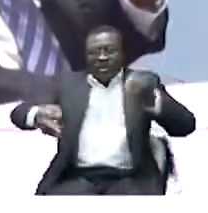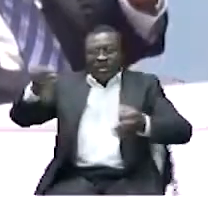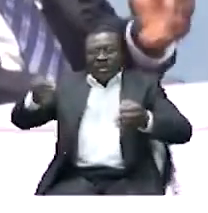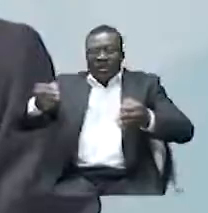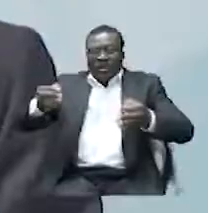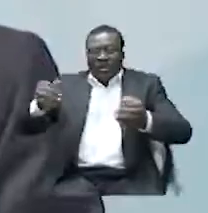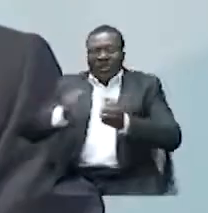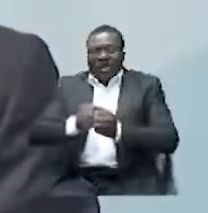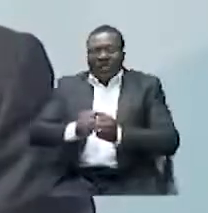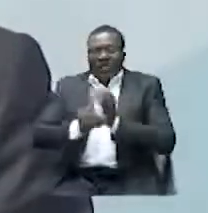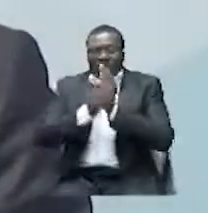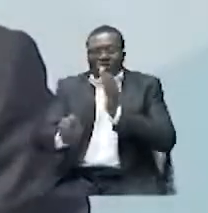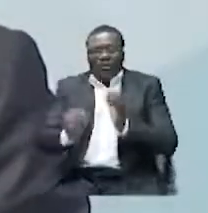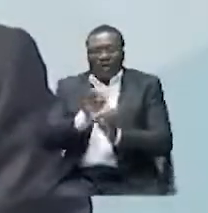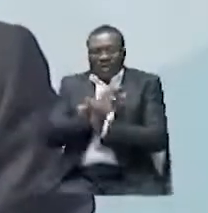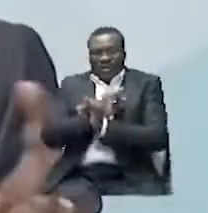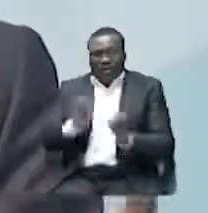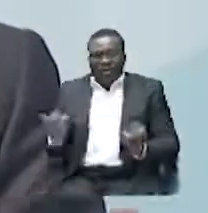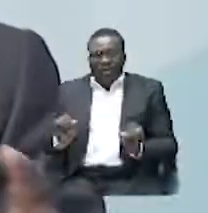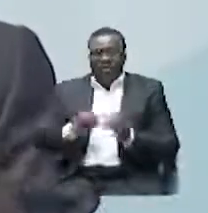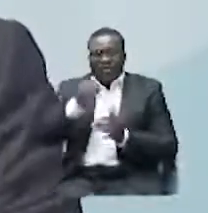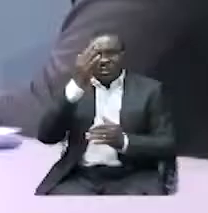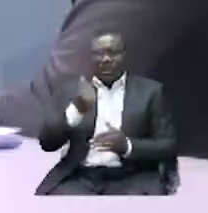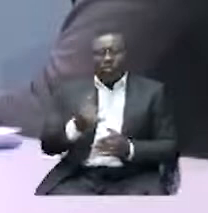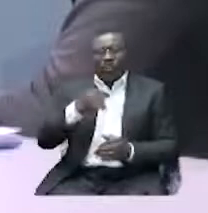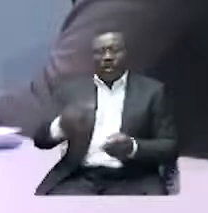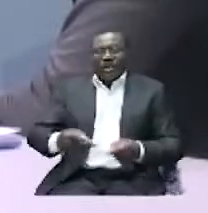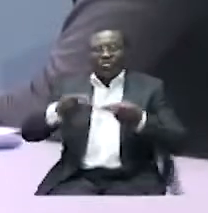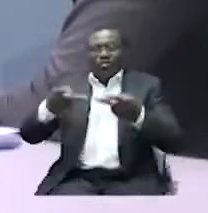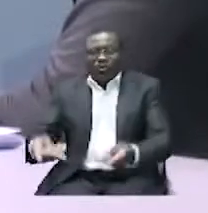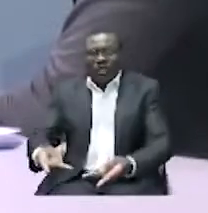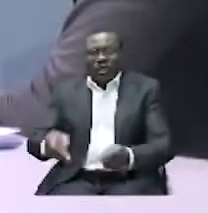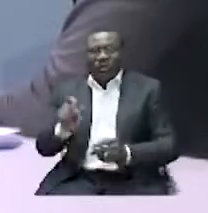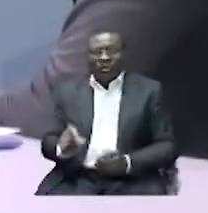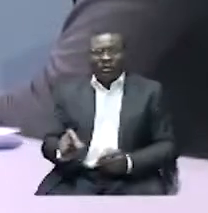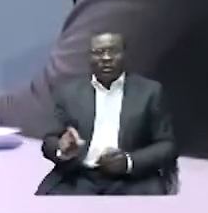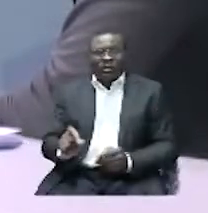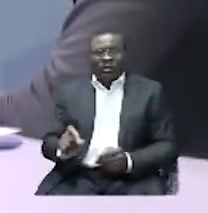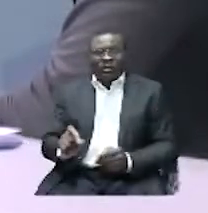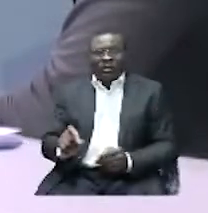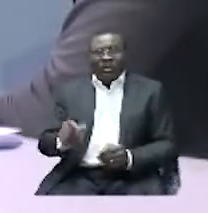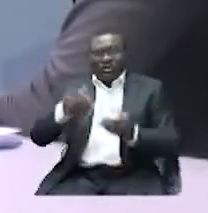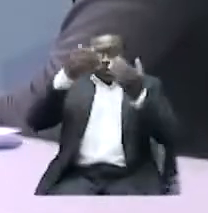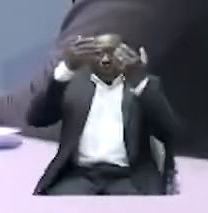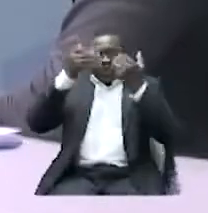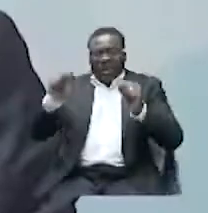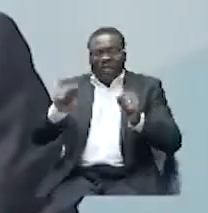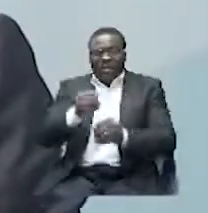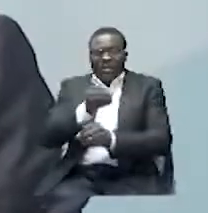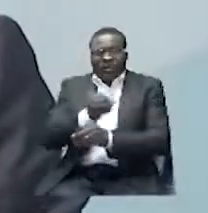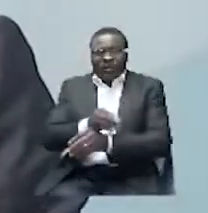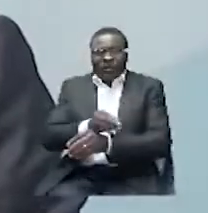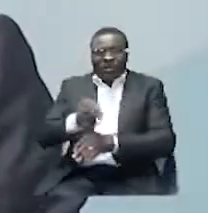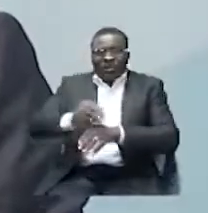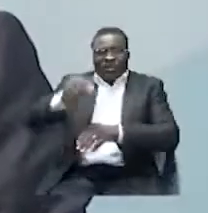avec compétence et indépendance. Et c'est pour cela que j'ai proposé que le président donc, du Conseil supérieur de la